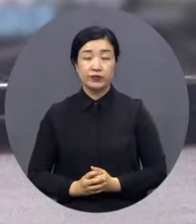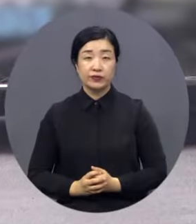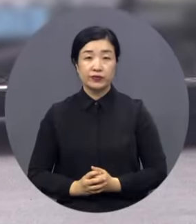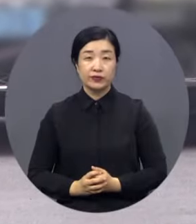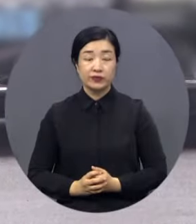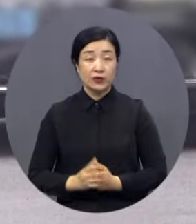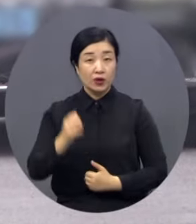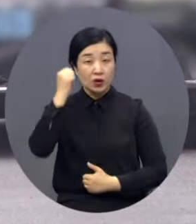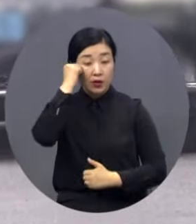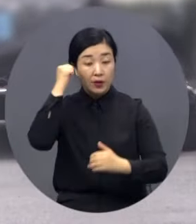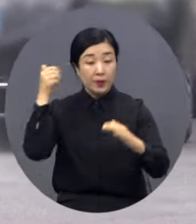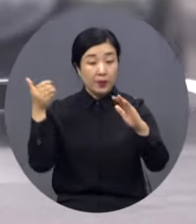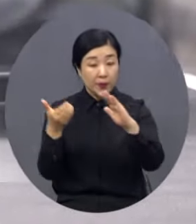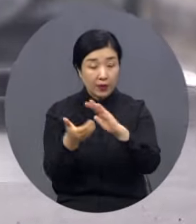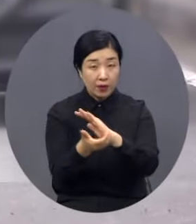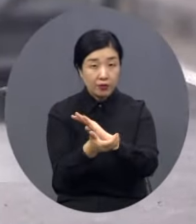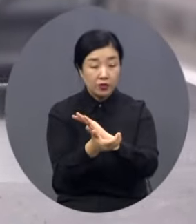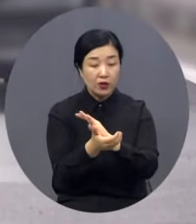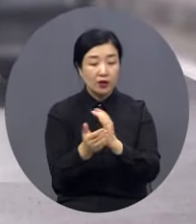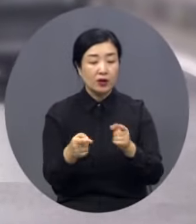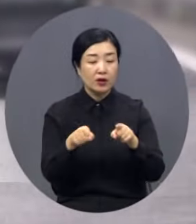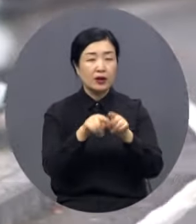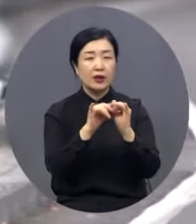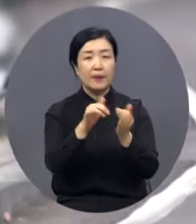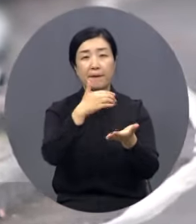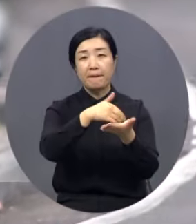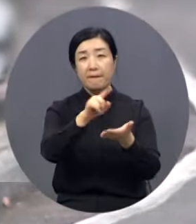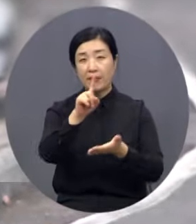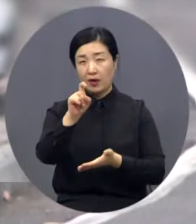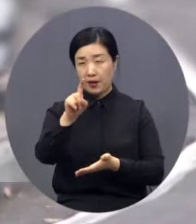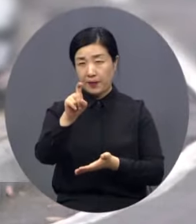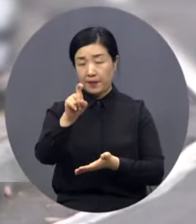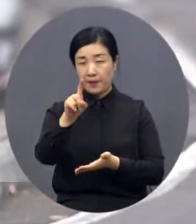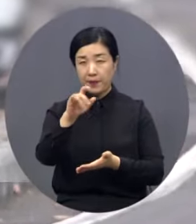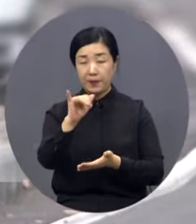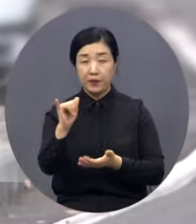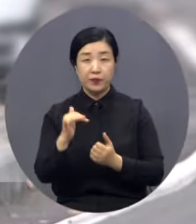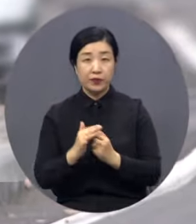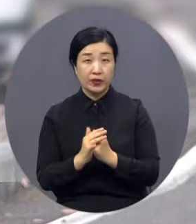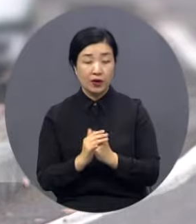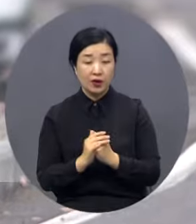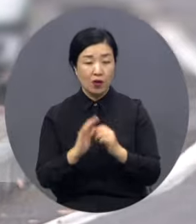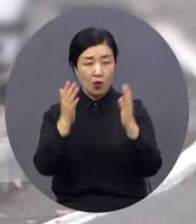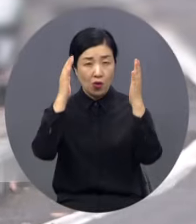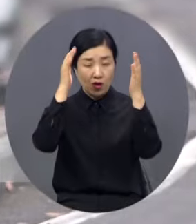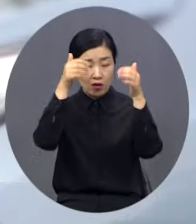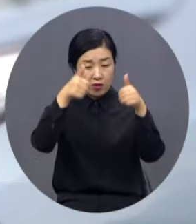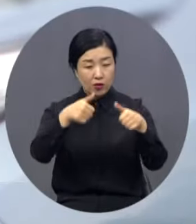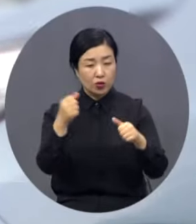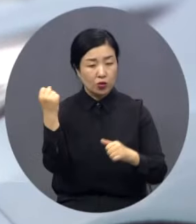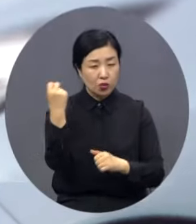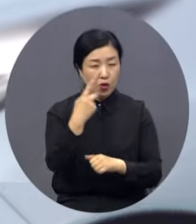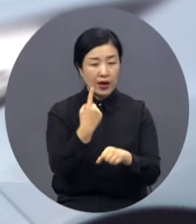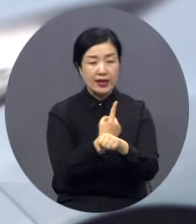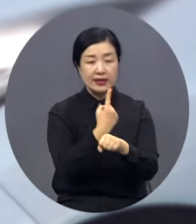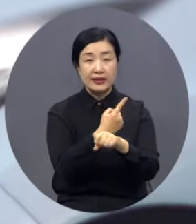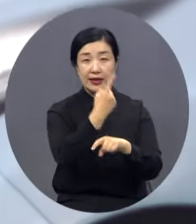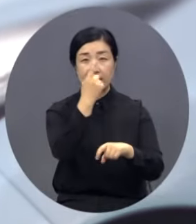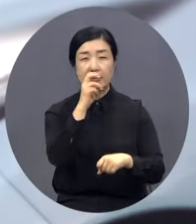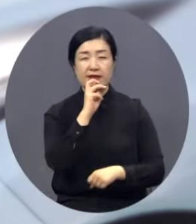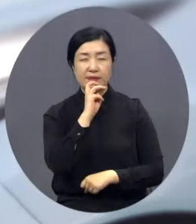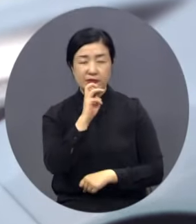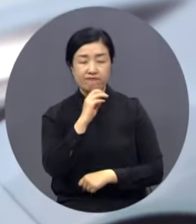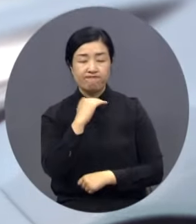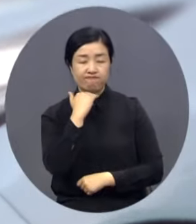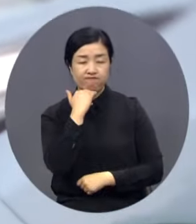이날 리조트를 방문한 오지와 일행은 모두 명 점심식사까지 한시간 반동안